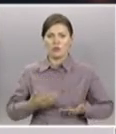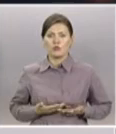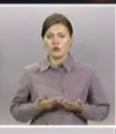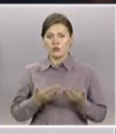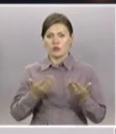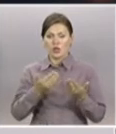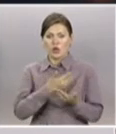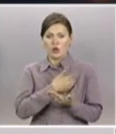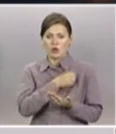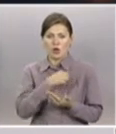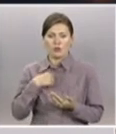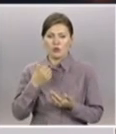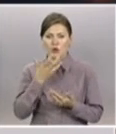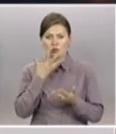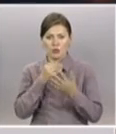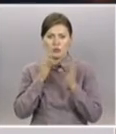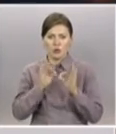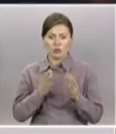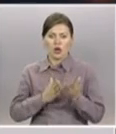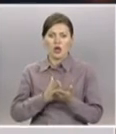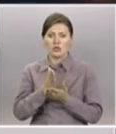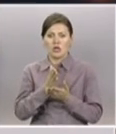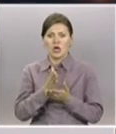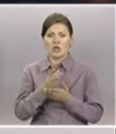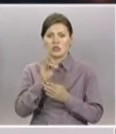келеді. Және де өзіміз бір бағытта, дұрыс бағытта ұстанған